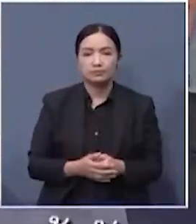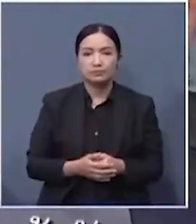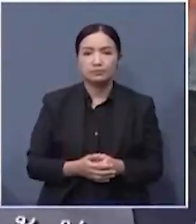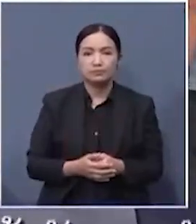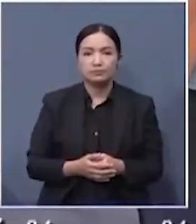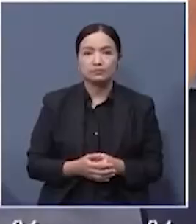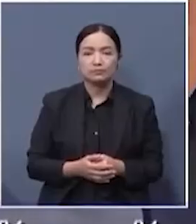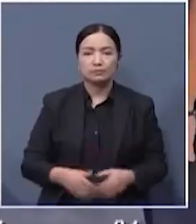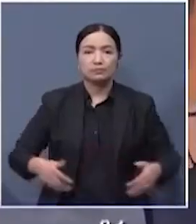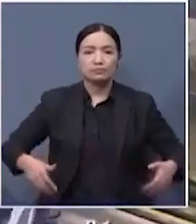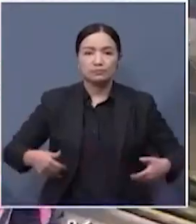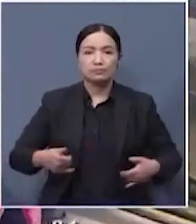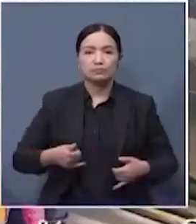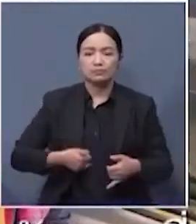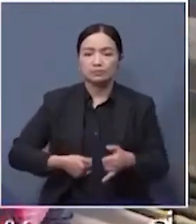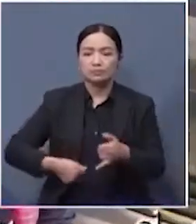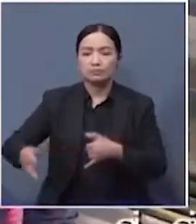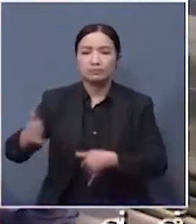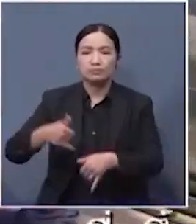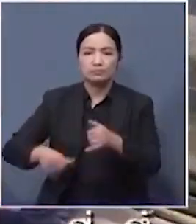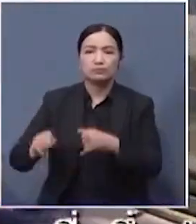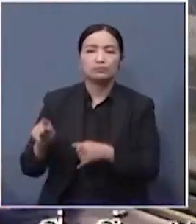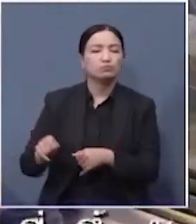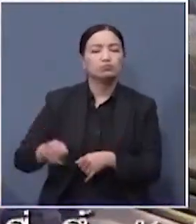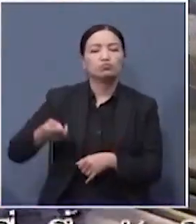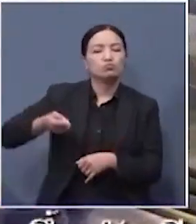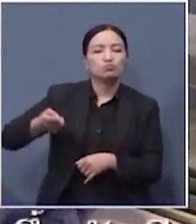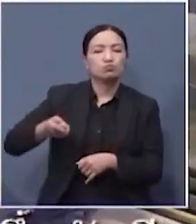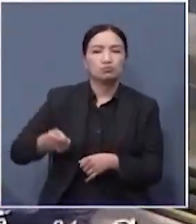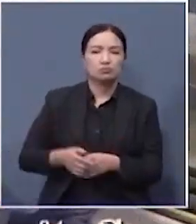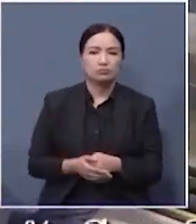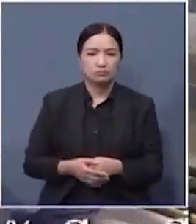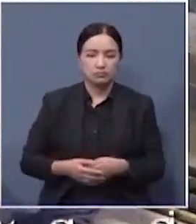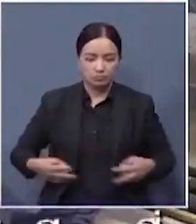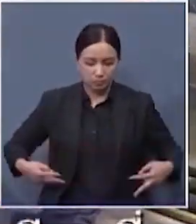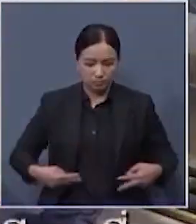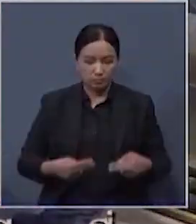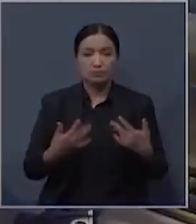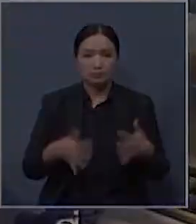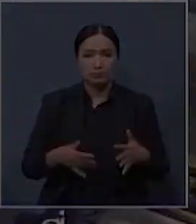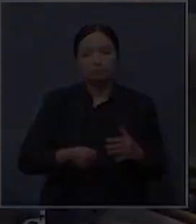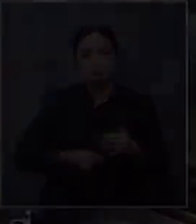งกลับคืนสู่ที่เดิมหลังจากดำเนินการทำหมันให้กับลิงที่จับมาเป็นที่เรียบร้อยแล้วค่ะ